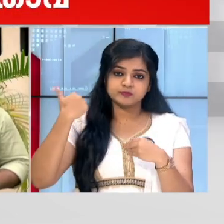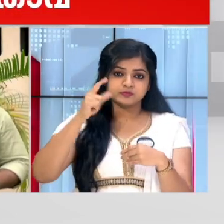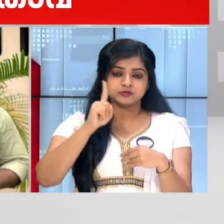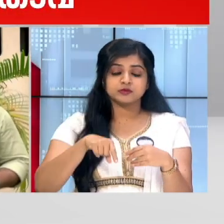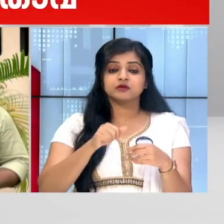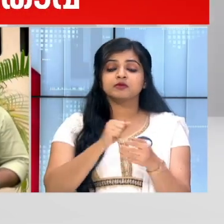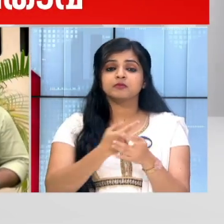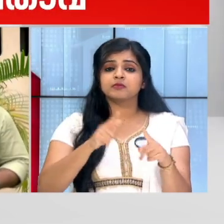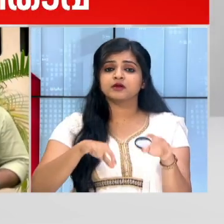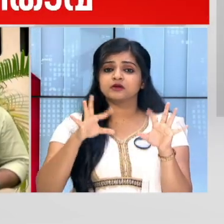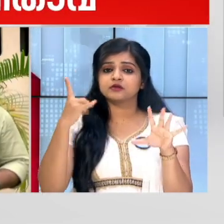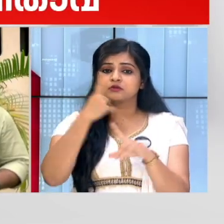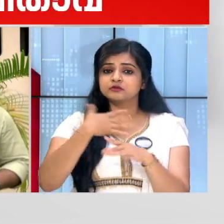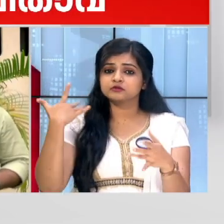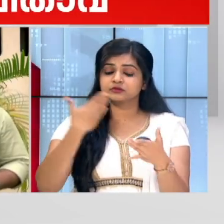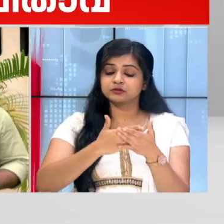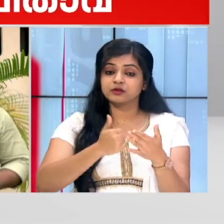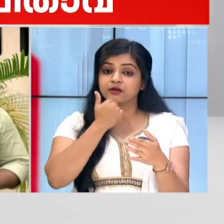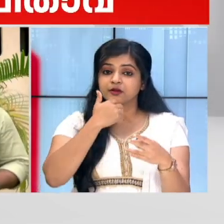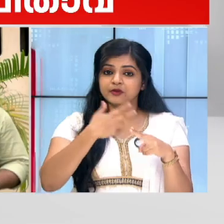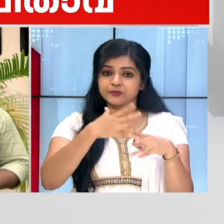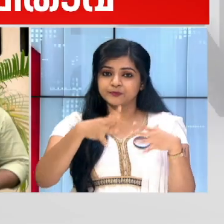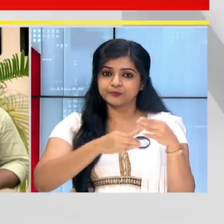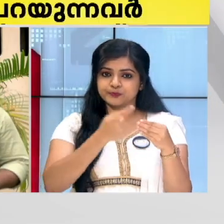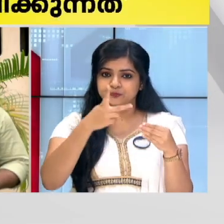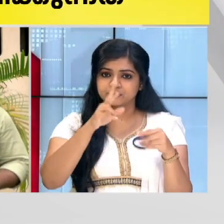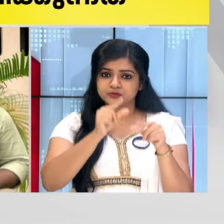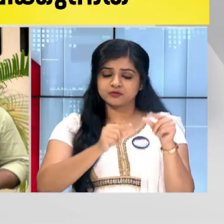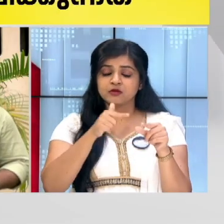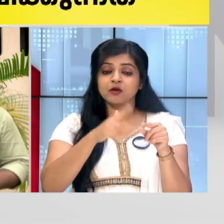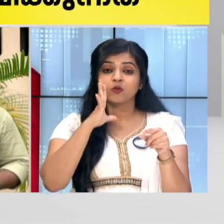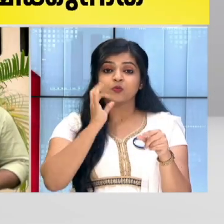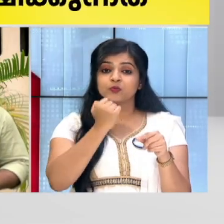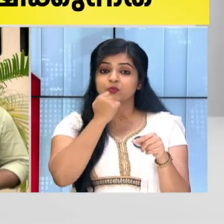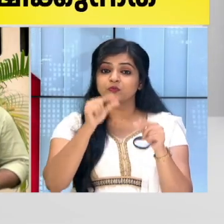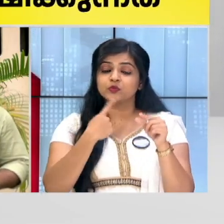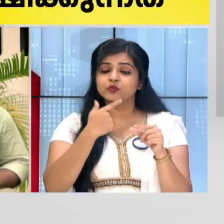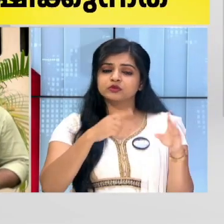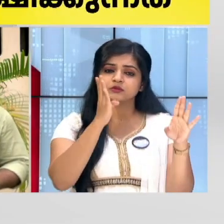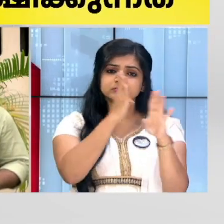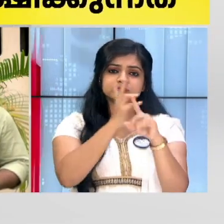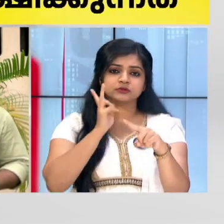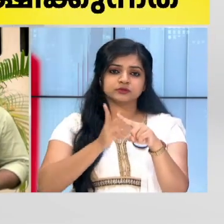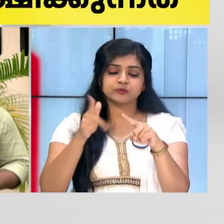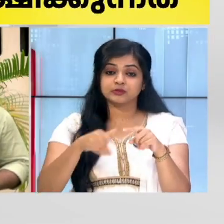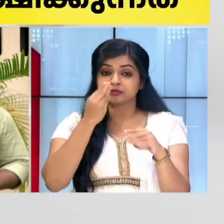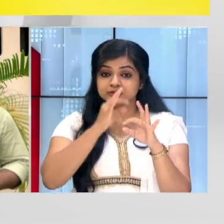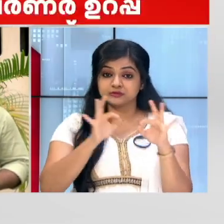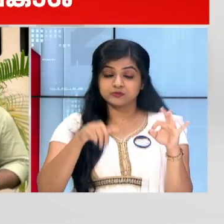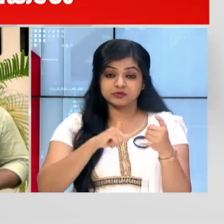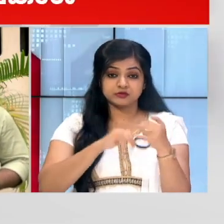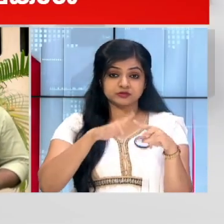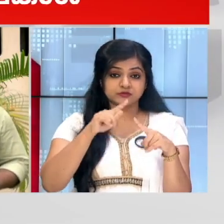കഴിയുന്നു. പ്രതിപട്ടികയിൽ ആദ്യം പ്രതി ചേർത്ത 12 പേരിൽ പ്രധാനപ്പെട്ട പ്രതികൾ ഇപ്പോഴും ഒളിവിലാണ് എന്നാണ് അദ്ദേഹം പറയുന്നത്. അവർ വെറും പ്രവർത്തകരല്ല, എസ്.എഫ്.ഐ